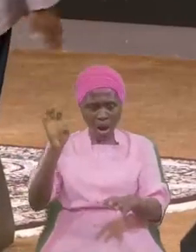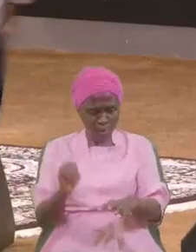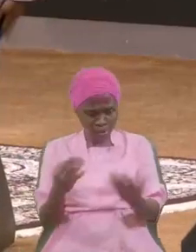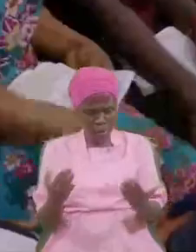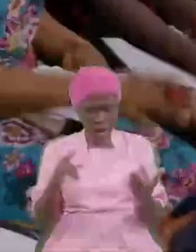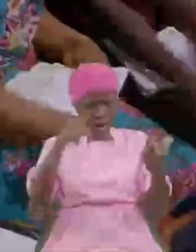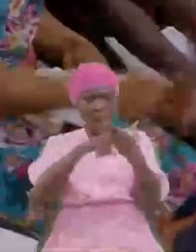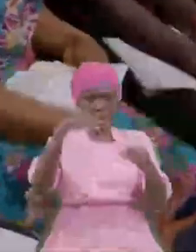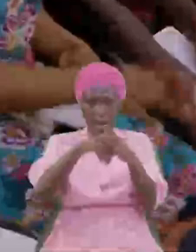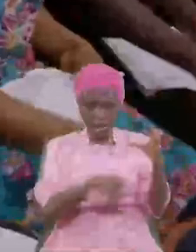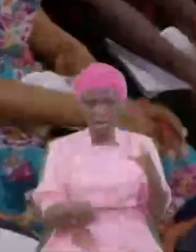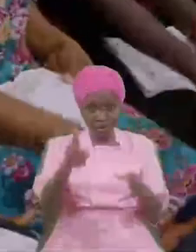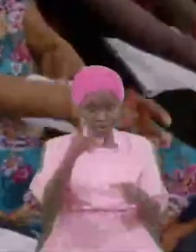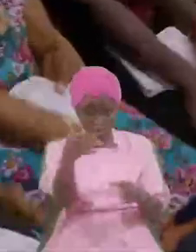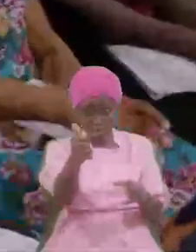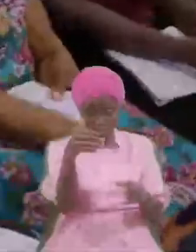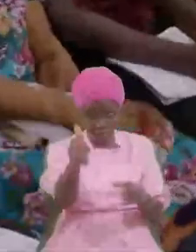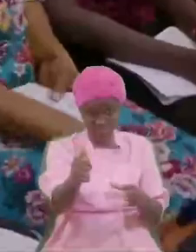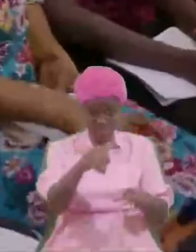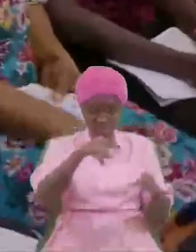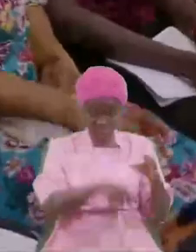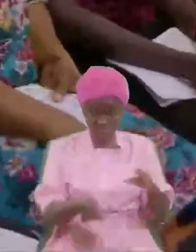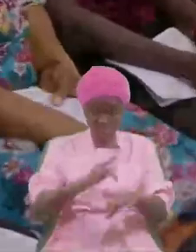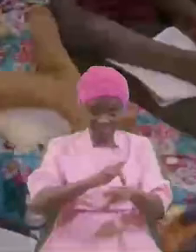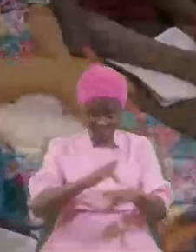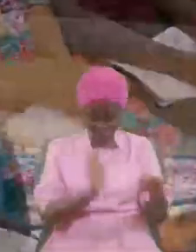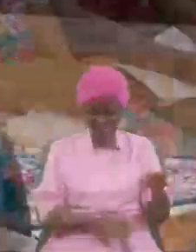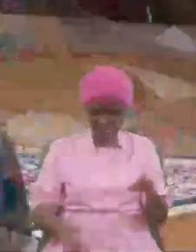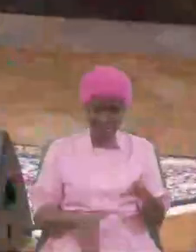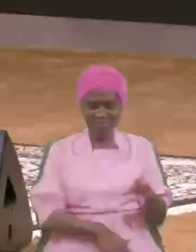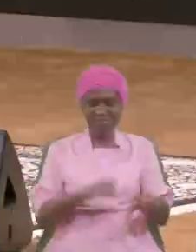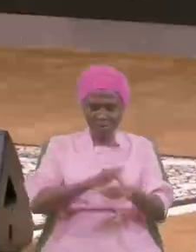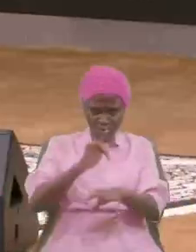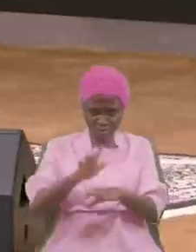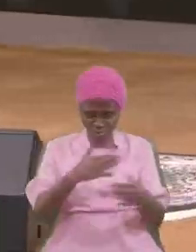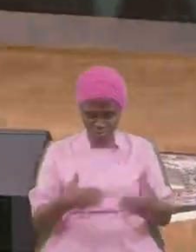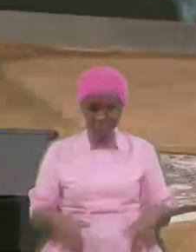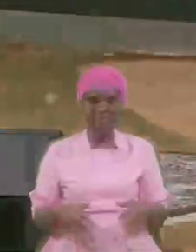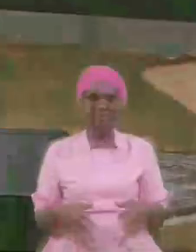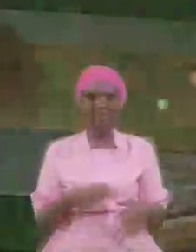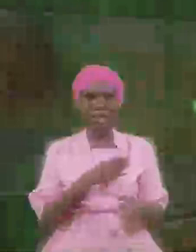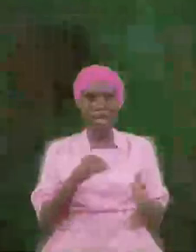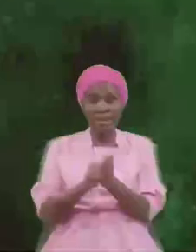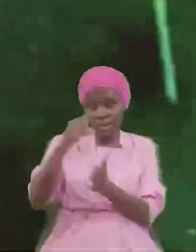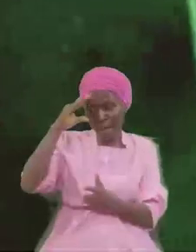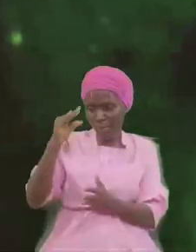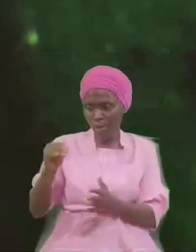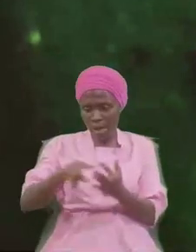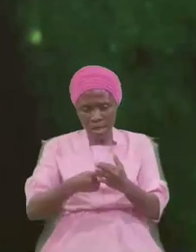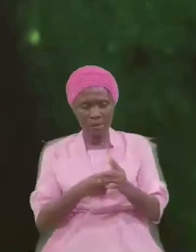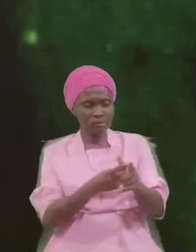touchez, tâtez votre jambe, votre cuisse. Et l'enfant sortait, l'enfant courait,